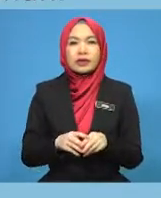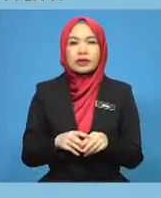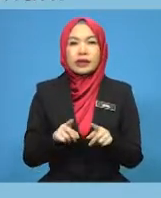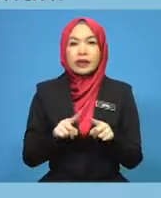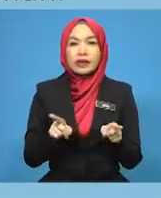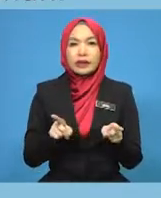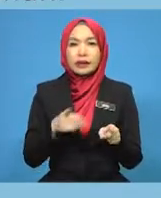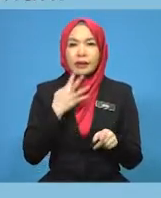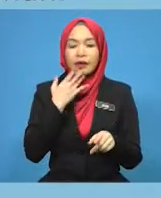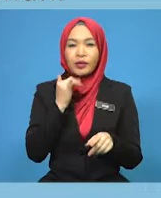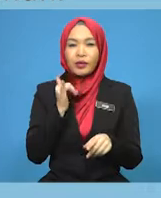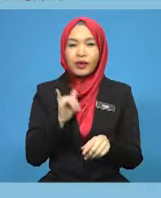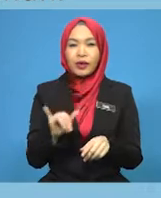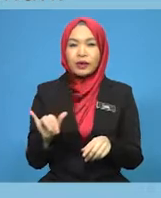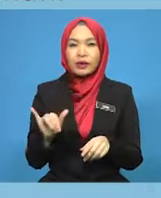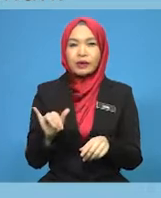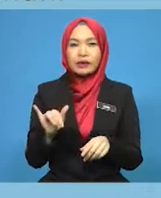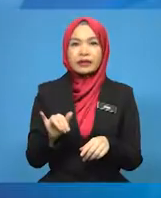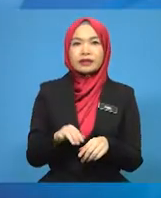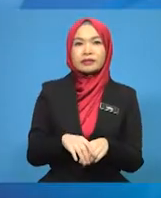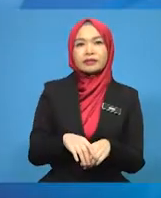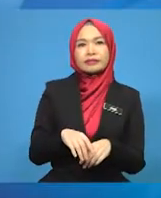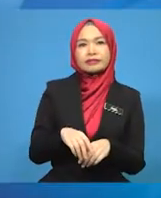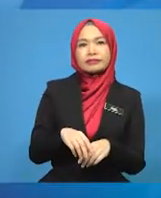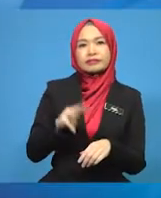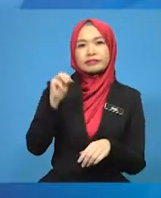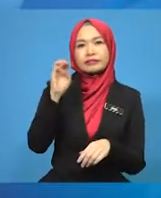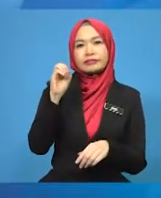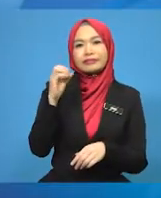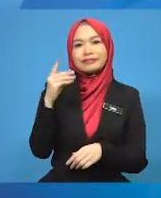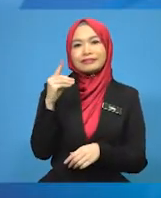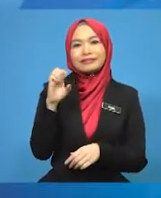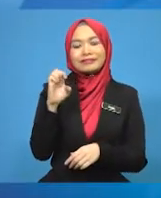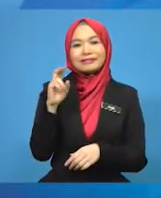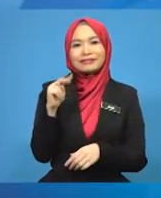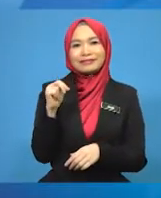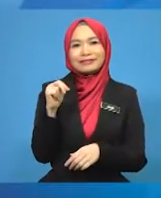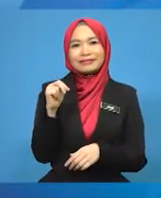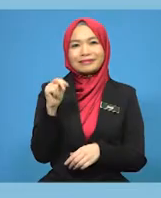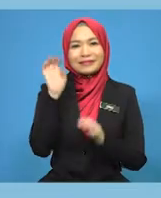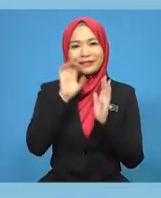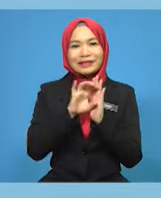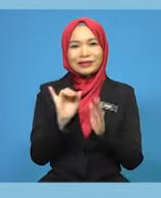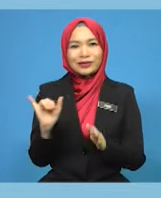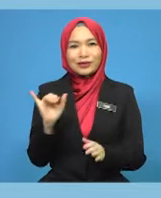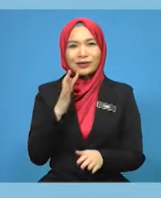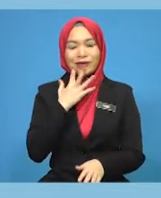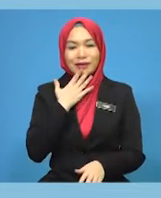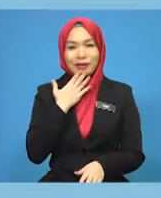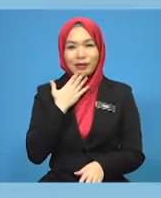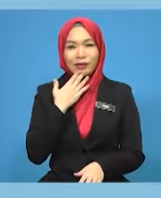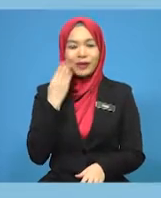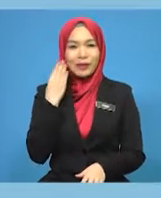tetap up to date tanpa mengira tahun. Antara contoh warna-warna klasik adalah warna